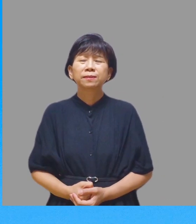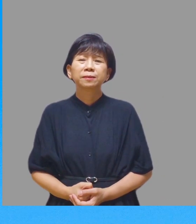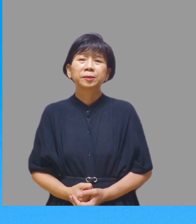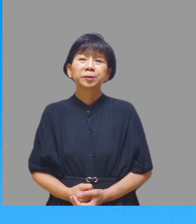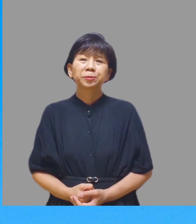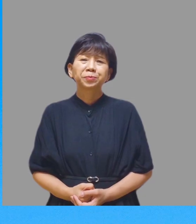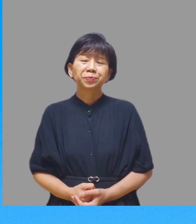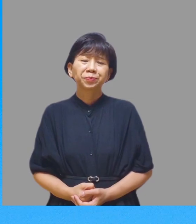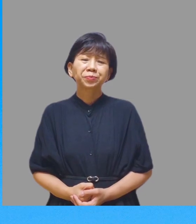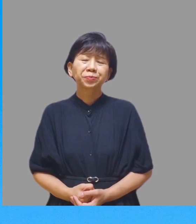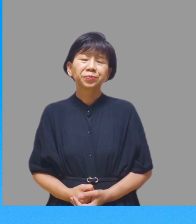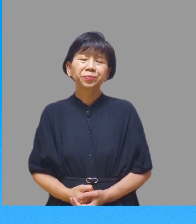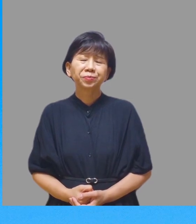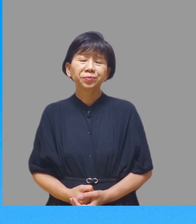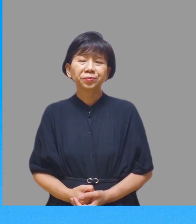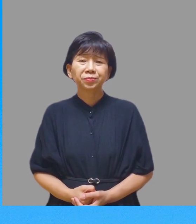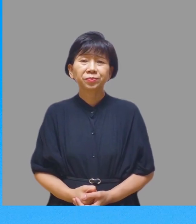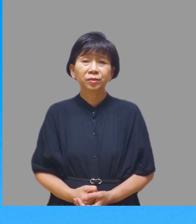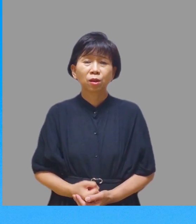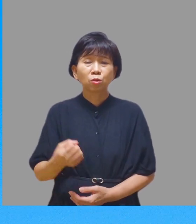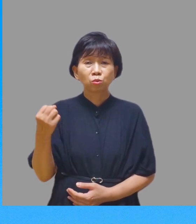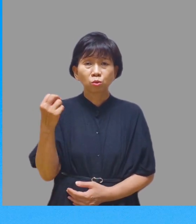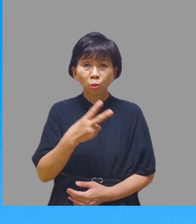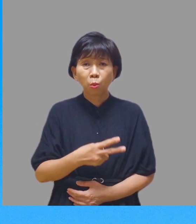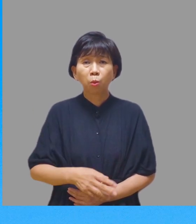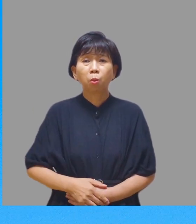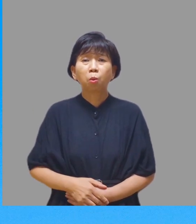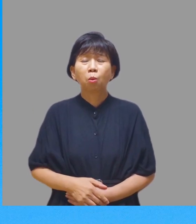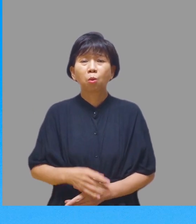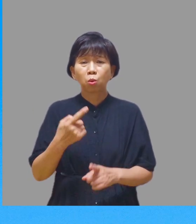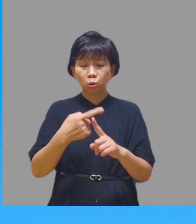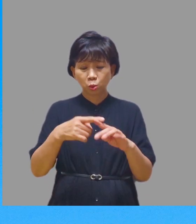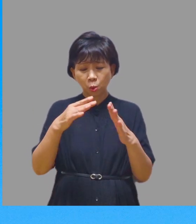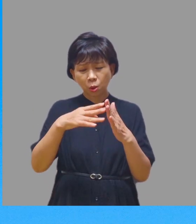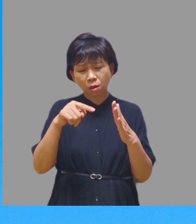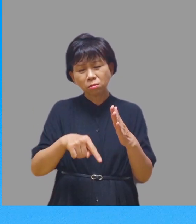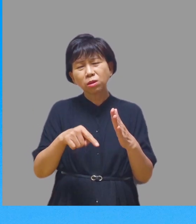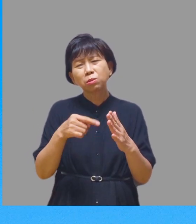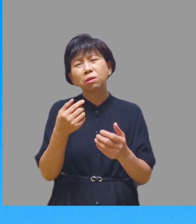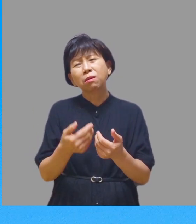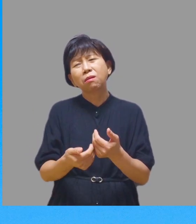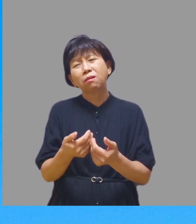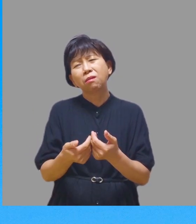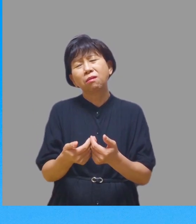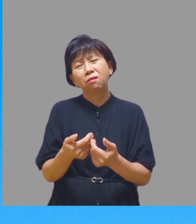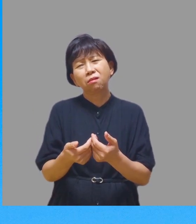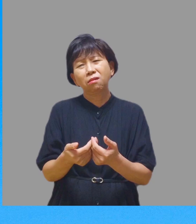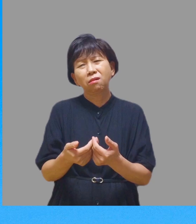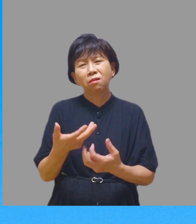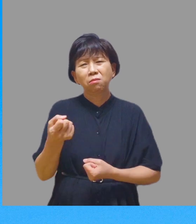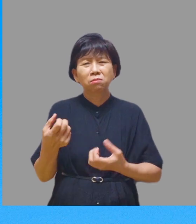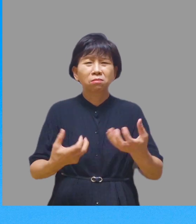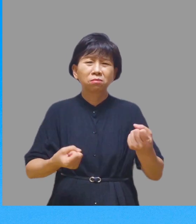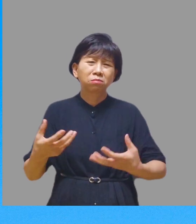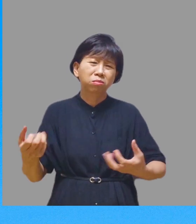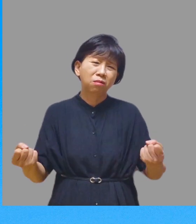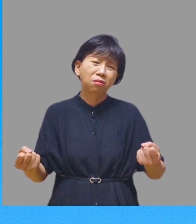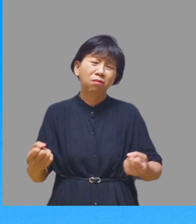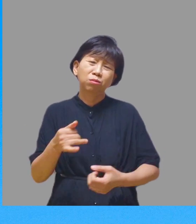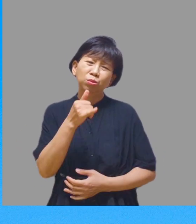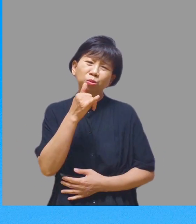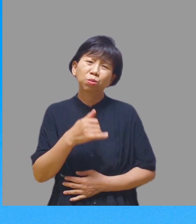보냈더라고요. 정신없습니다. 심지어 교회 안에서조차도 흔들림이 있습니다.